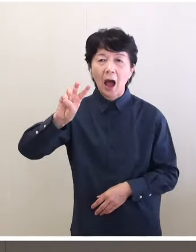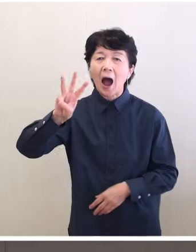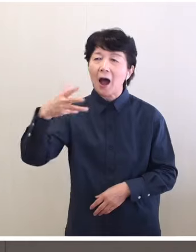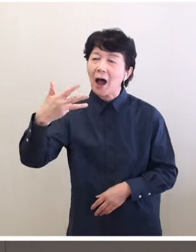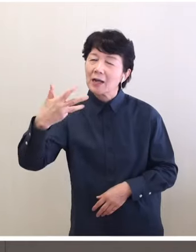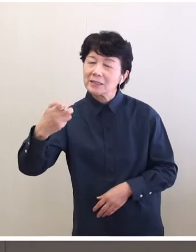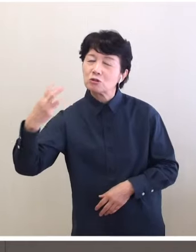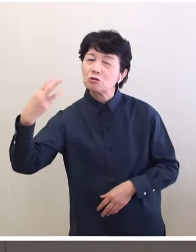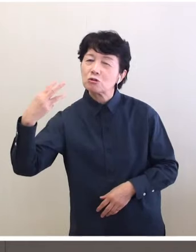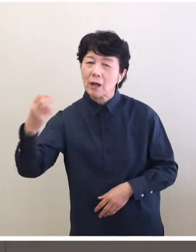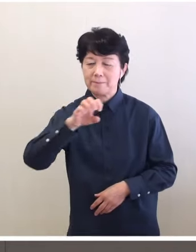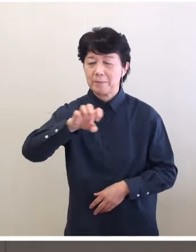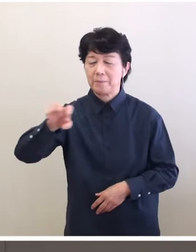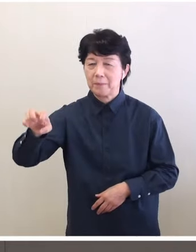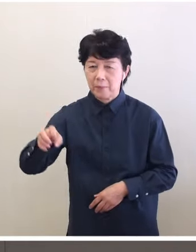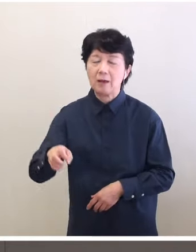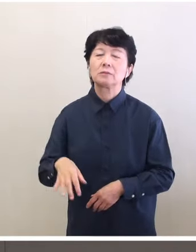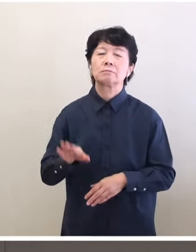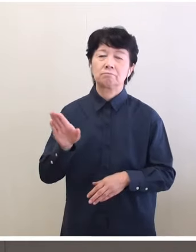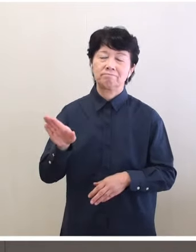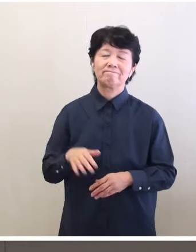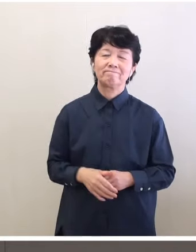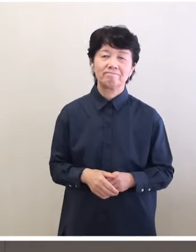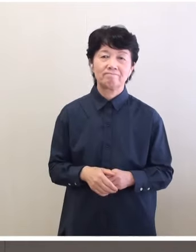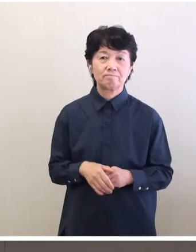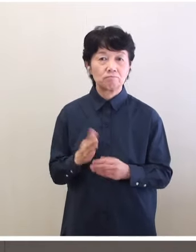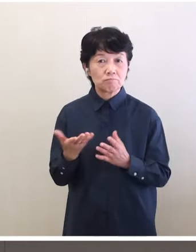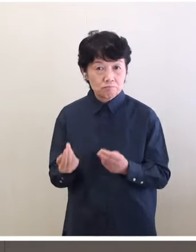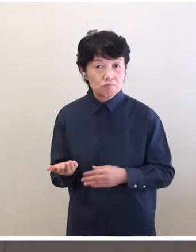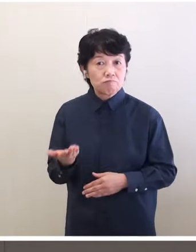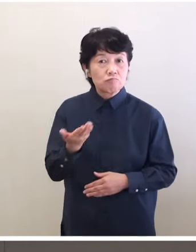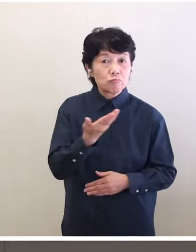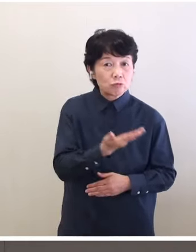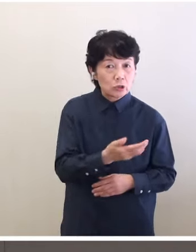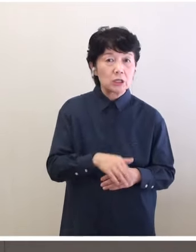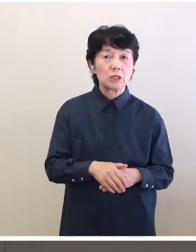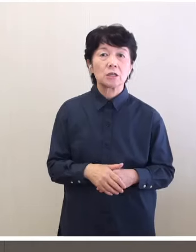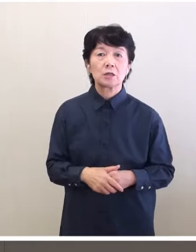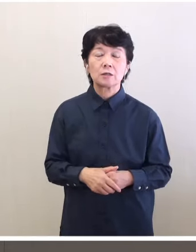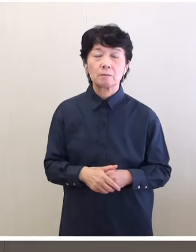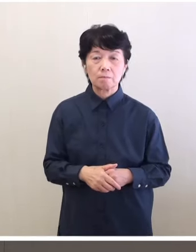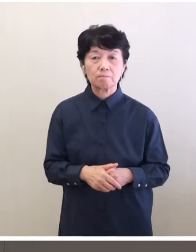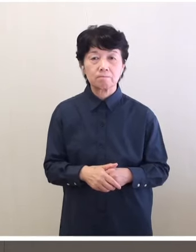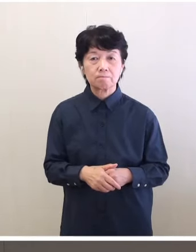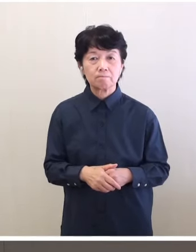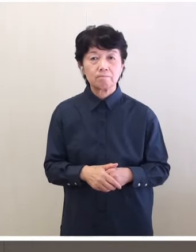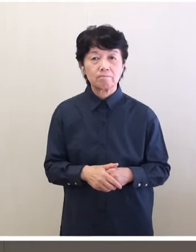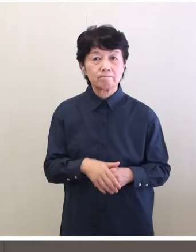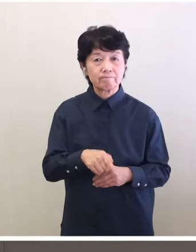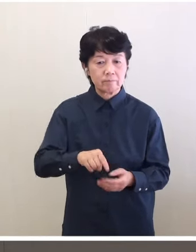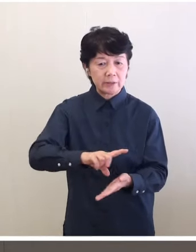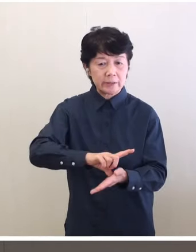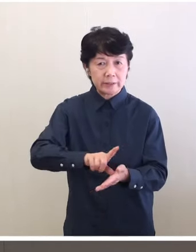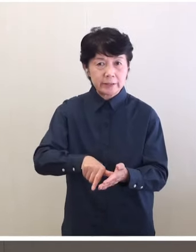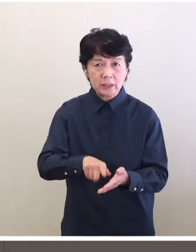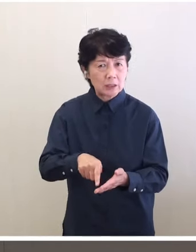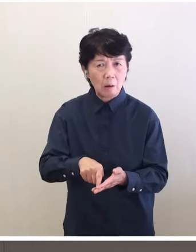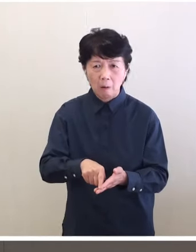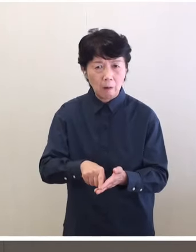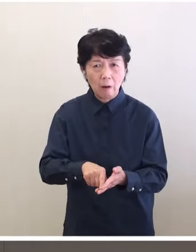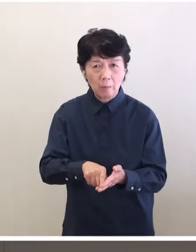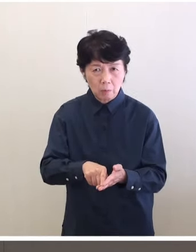3083箇所になっています。そしてその後ですね、このさらにこの地域の安